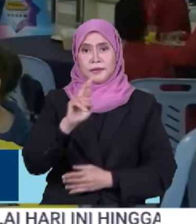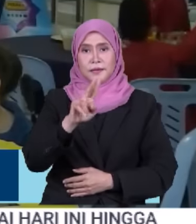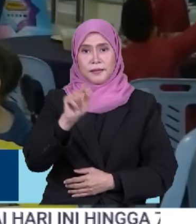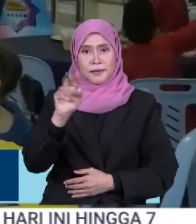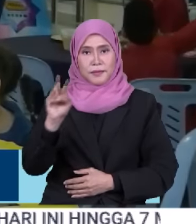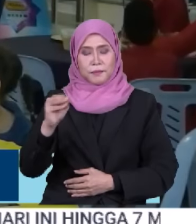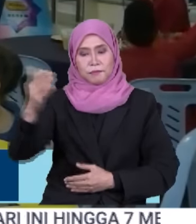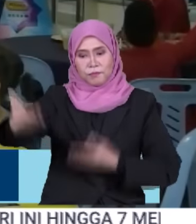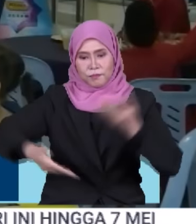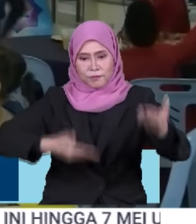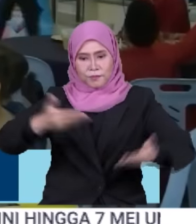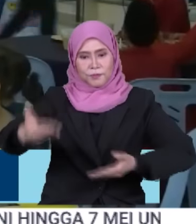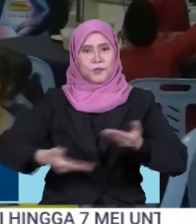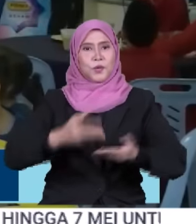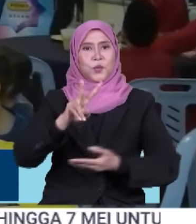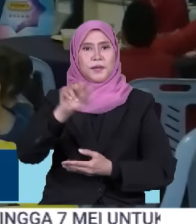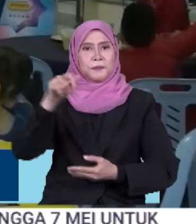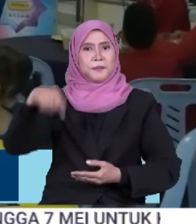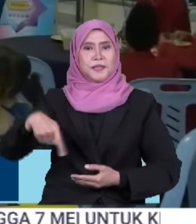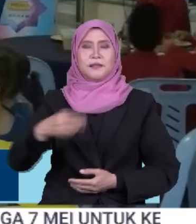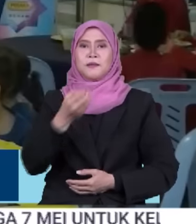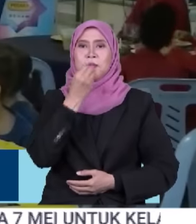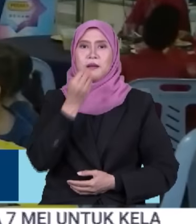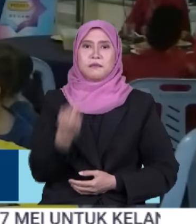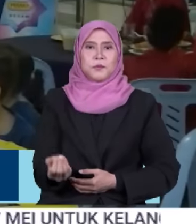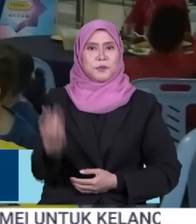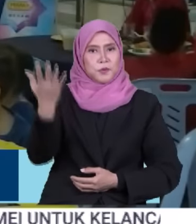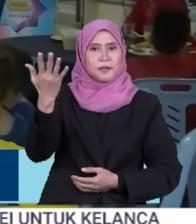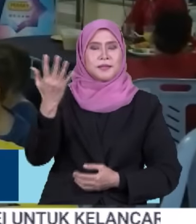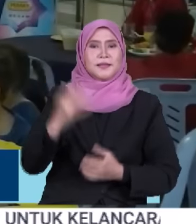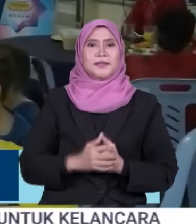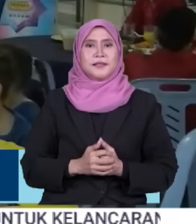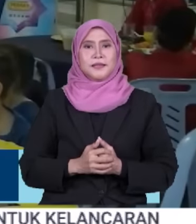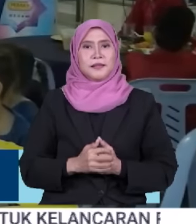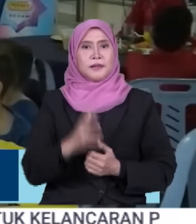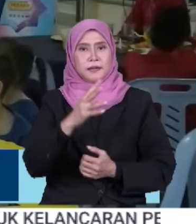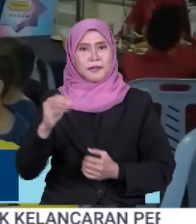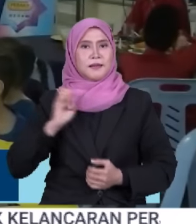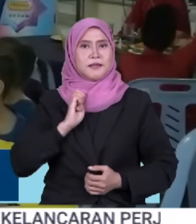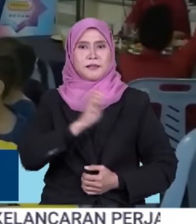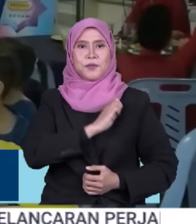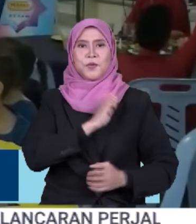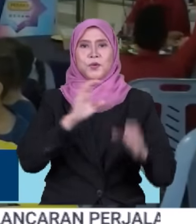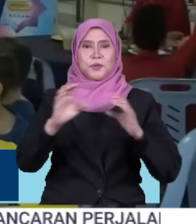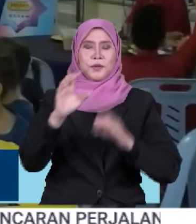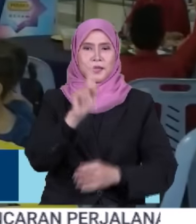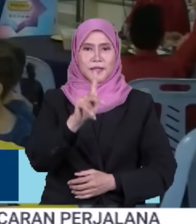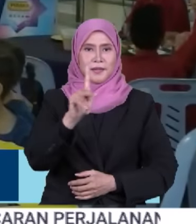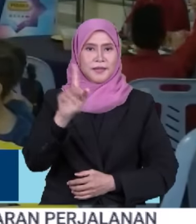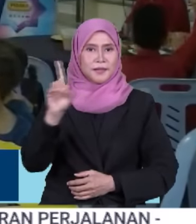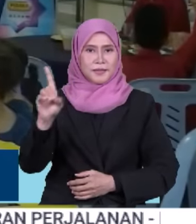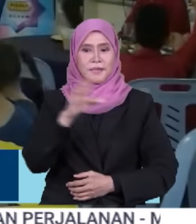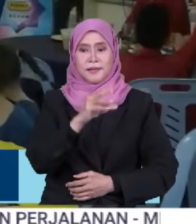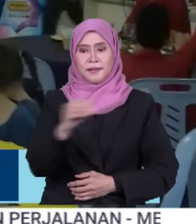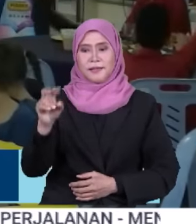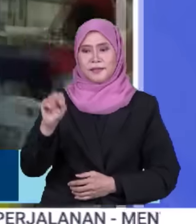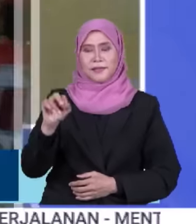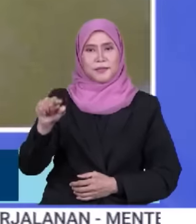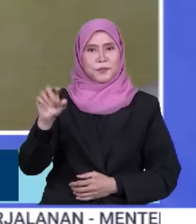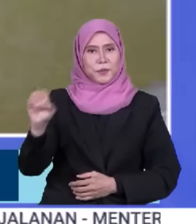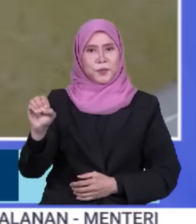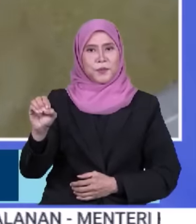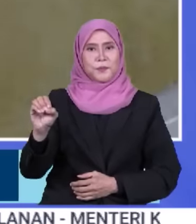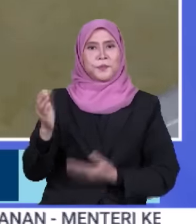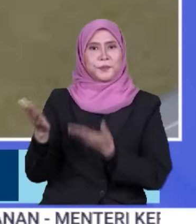tetamu jemputan sedang berbuka puasa. Program pada malam ini turut dihadiri Esko Komunikasi Multimedia dan NGO Perak Muhammad